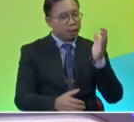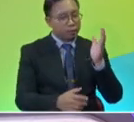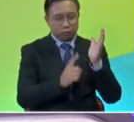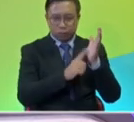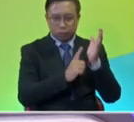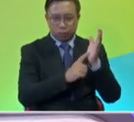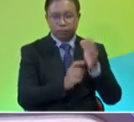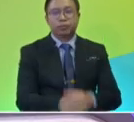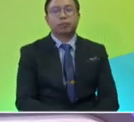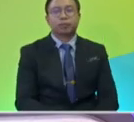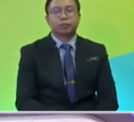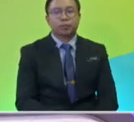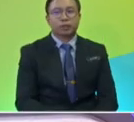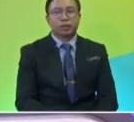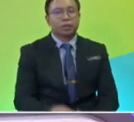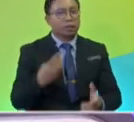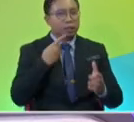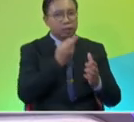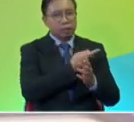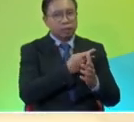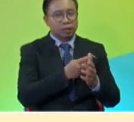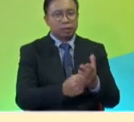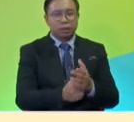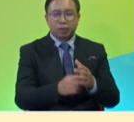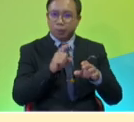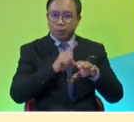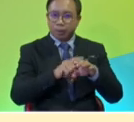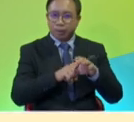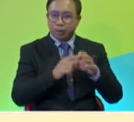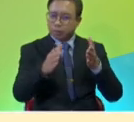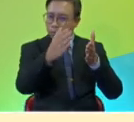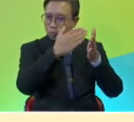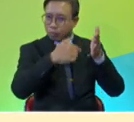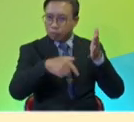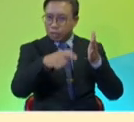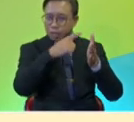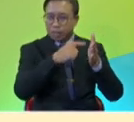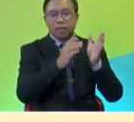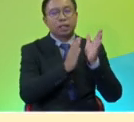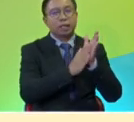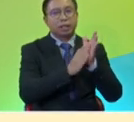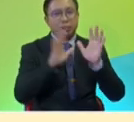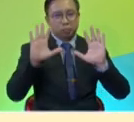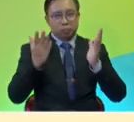tempat okey kita pegangkan pada satu tempat dan kita ketuk pada kita punya permukaan tangan